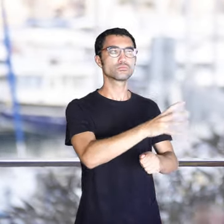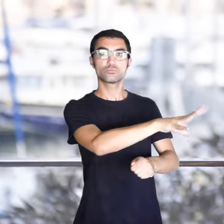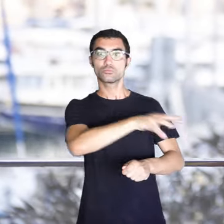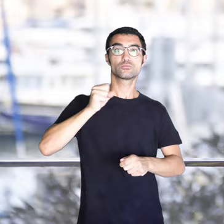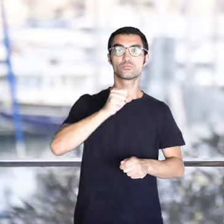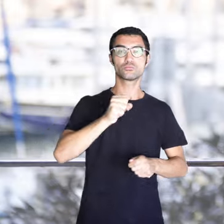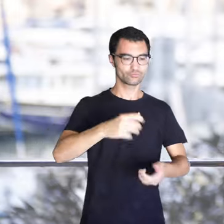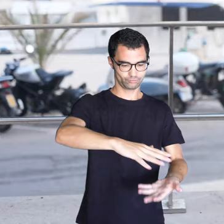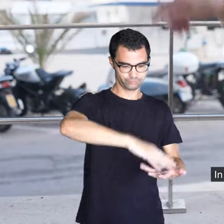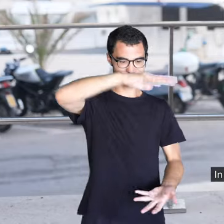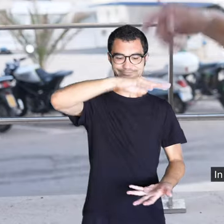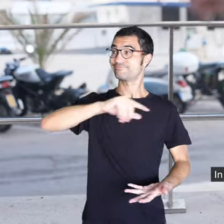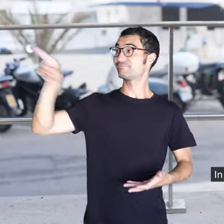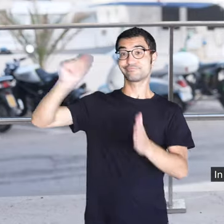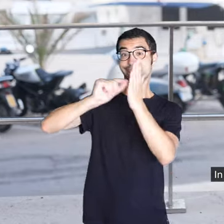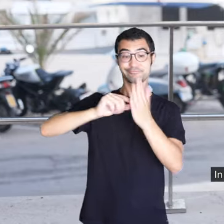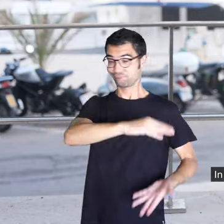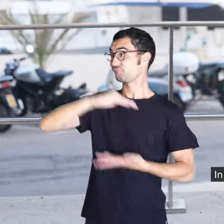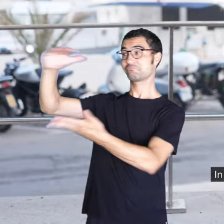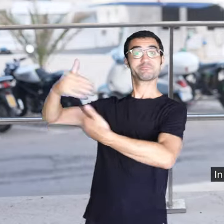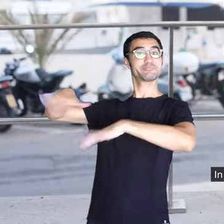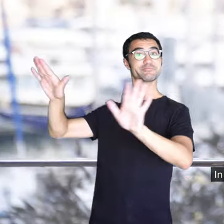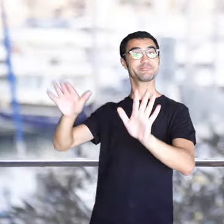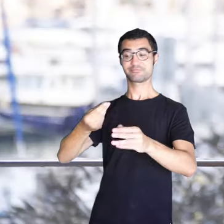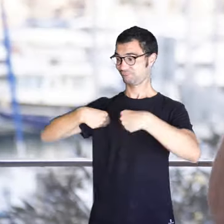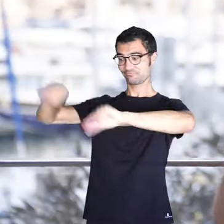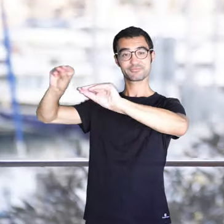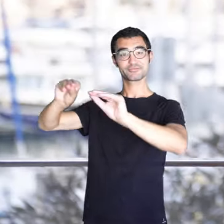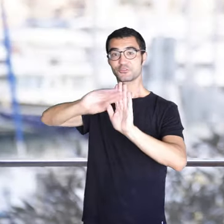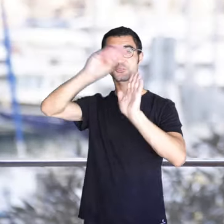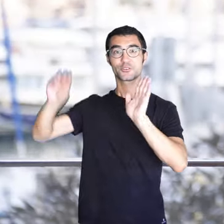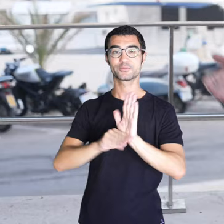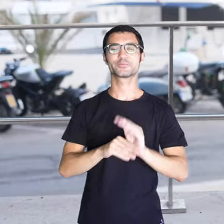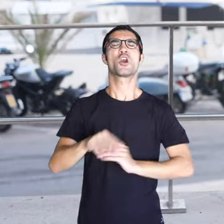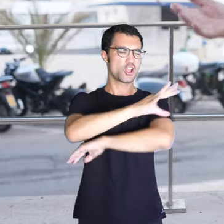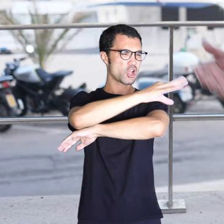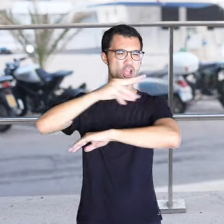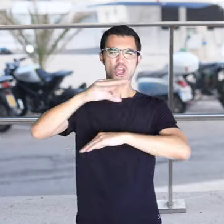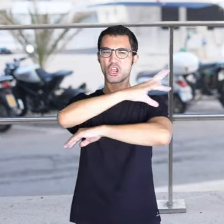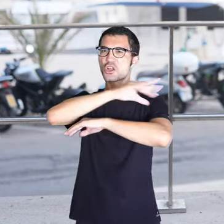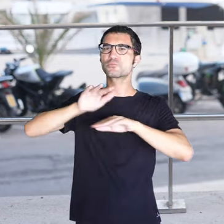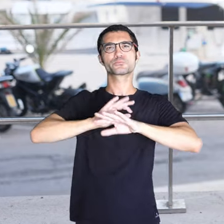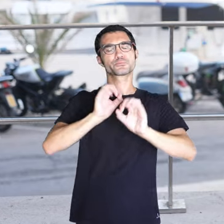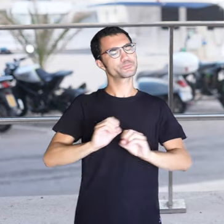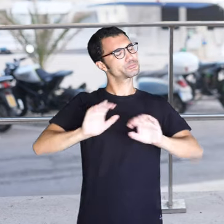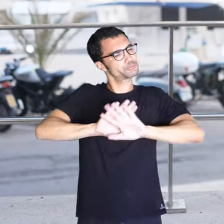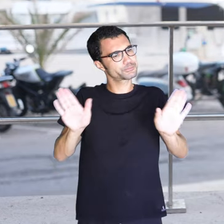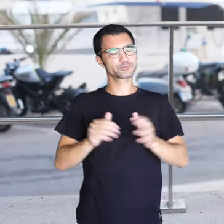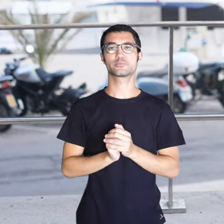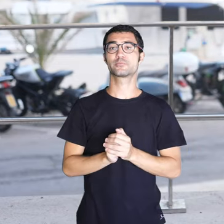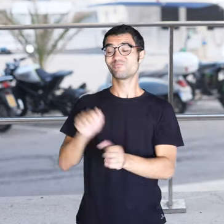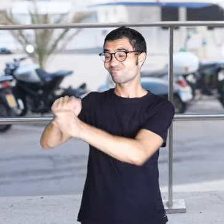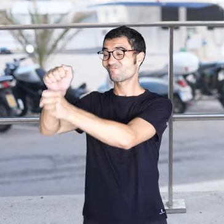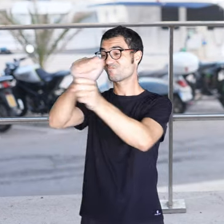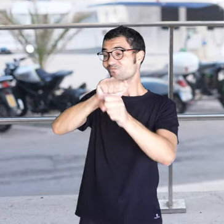i jo ja els tenia tot venuts. A dins la barca al vespre anàvem a pescar calamars. Calamars, domets i calamars, perquè si anàvem a fer altres feines a